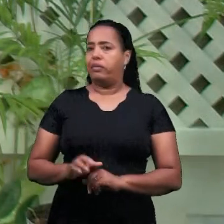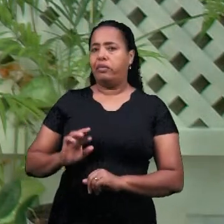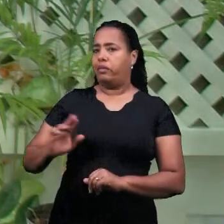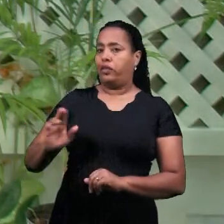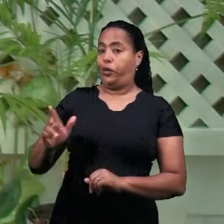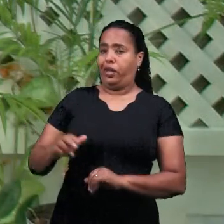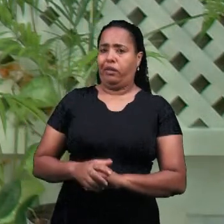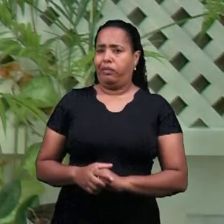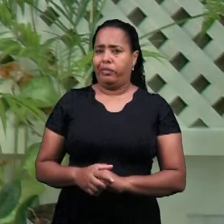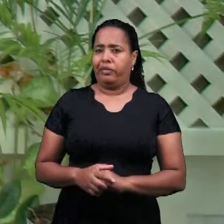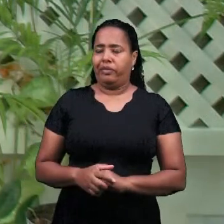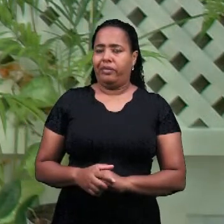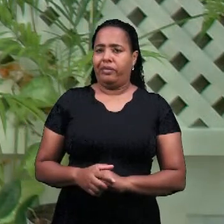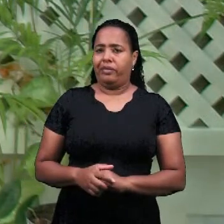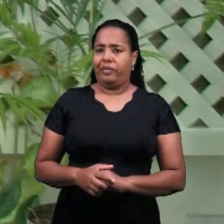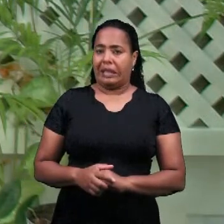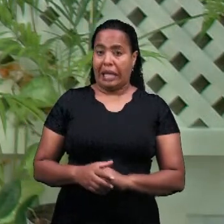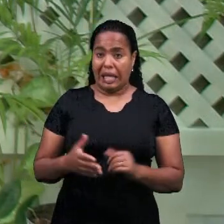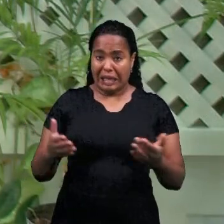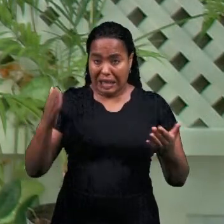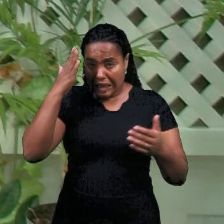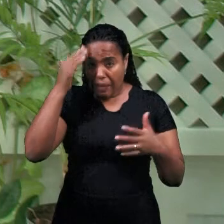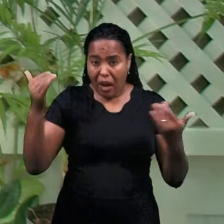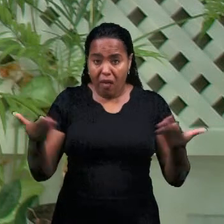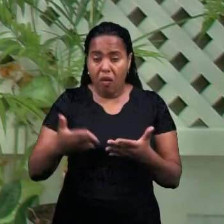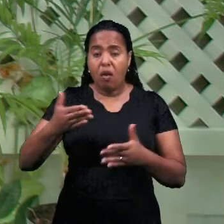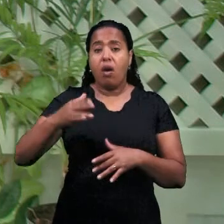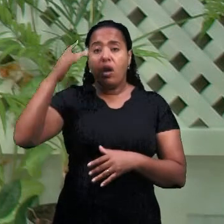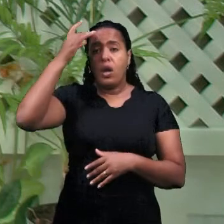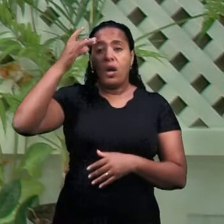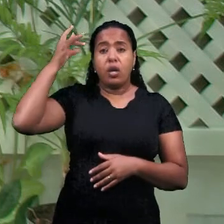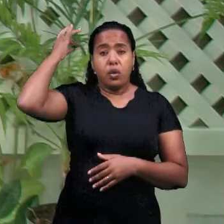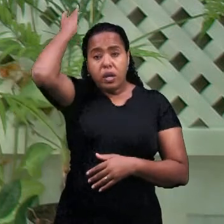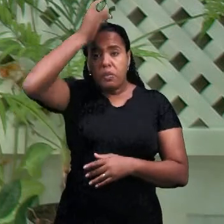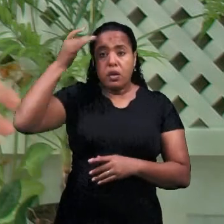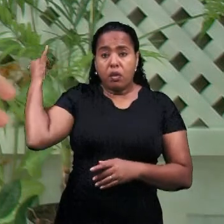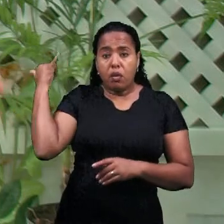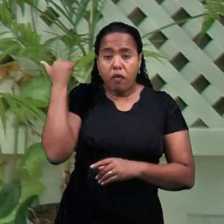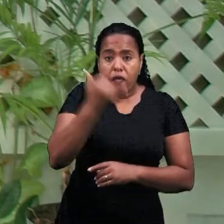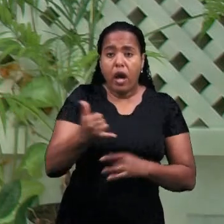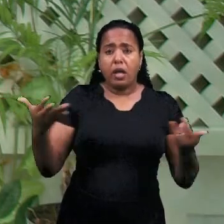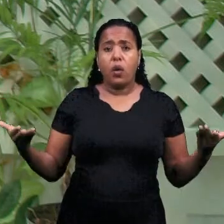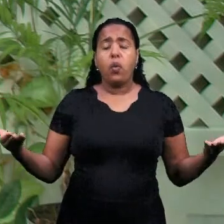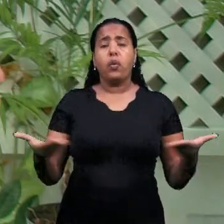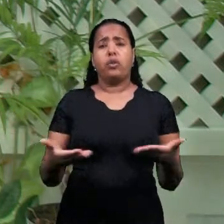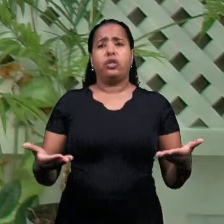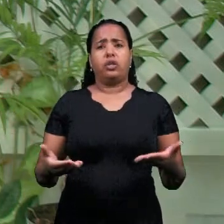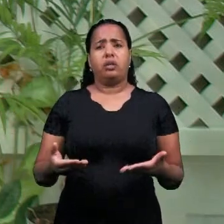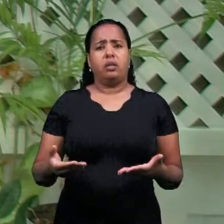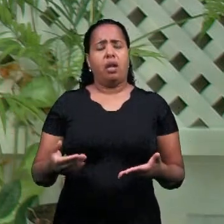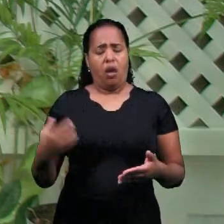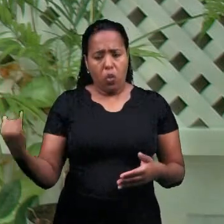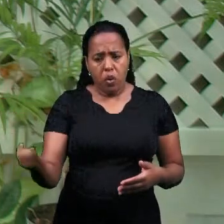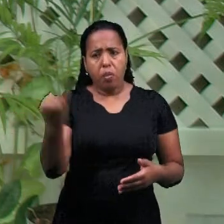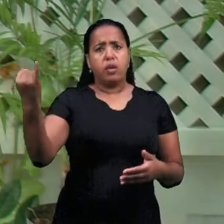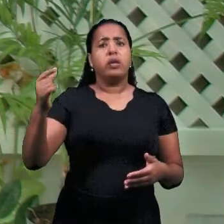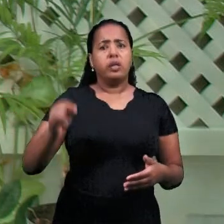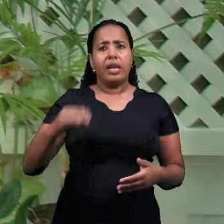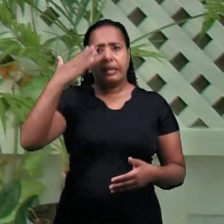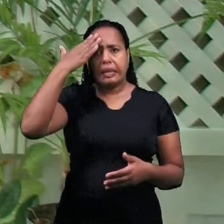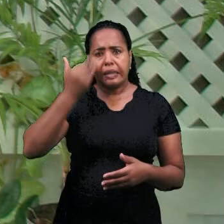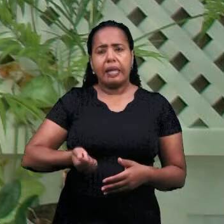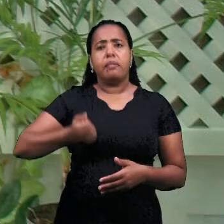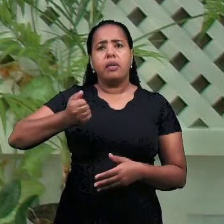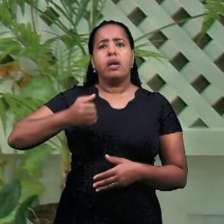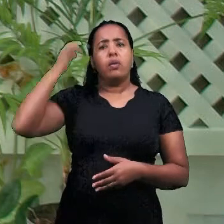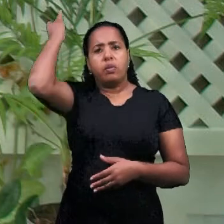non. Nous savons qu'est-ce que le Saint-Esprit est en train de dire maintenant. Ce que l'Esprit dit aux églises maintenant. C'est ça qui est important. Mais bien aimés,